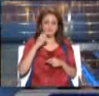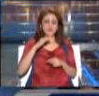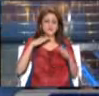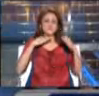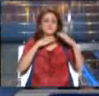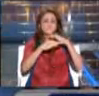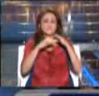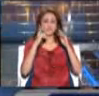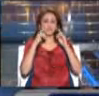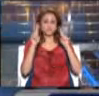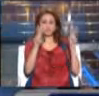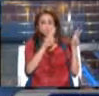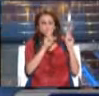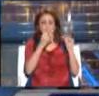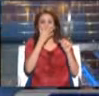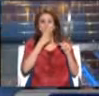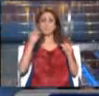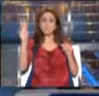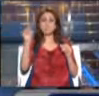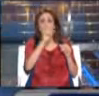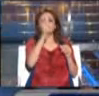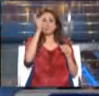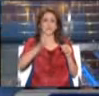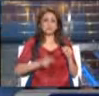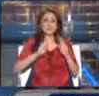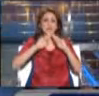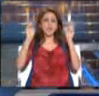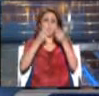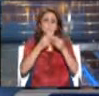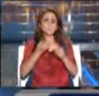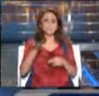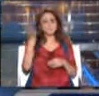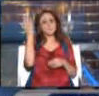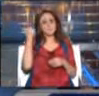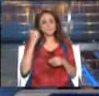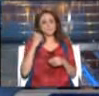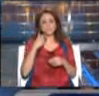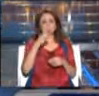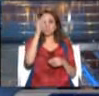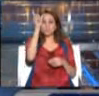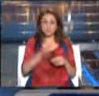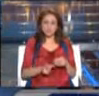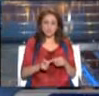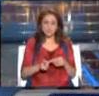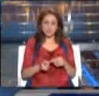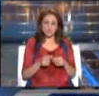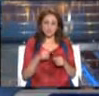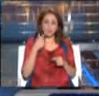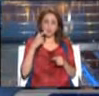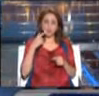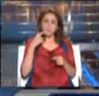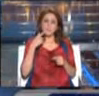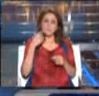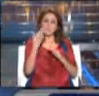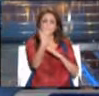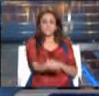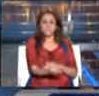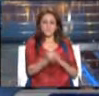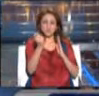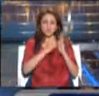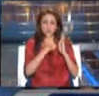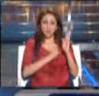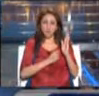يشبهه كما يشبه شخصية عامة اخرى، وتم حفظ البلاغ من قبل ضد هذه الشخصية، وهو ما تم ايضا مع البلاغ المقدم